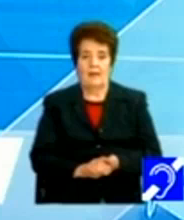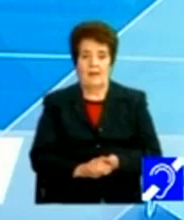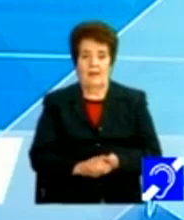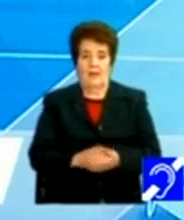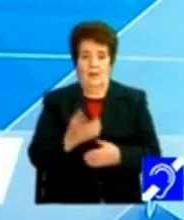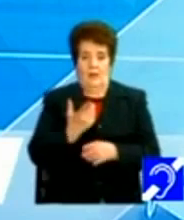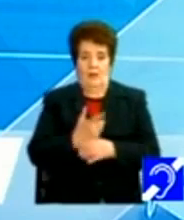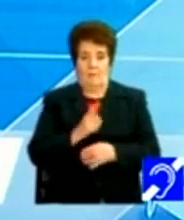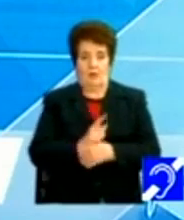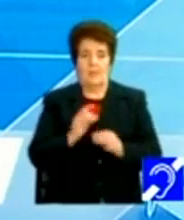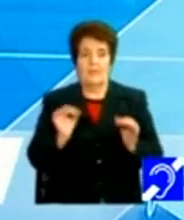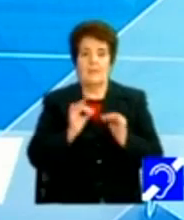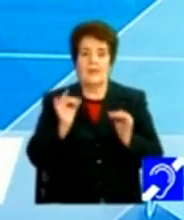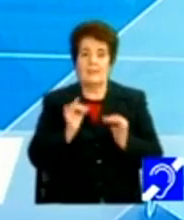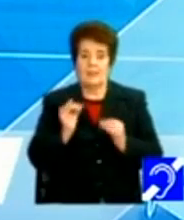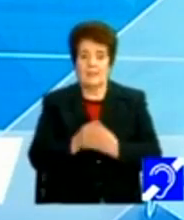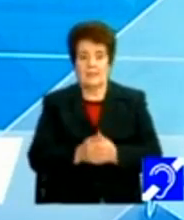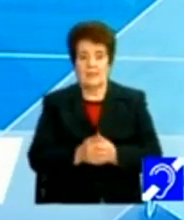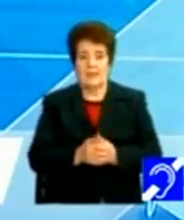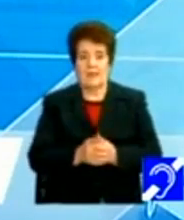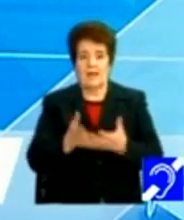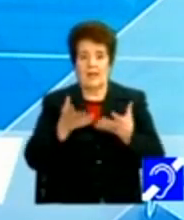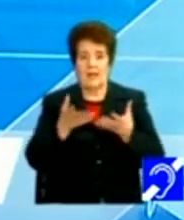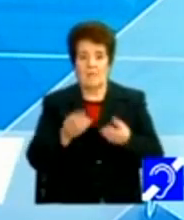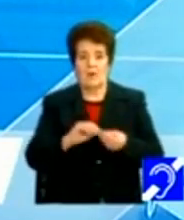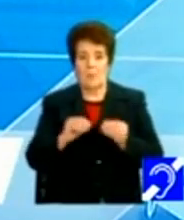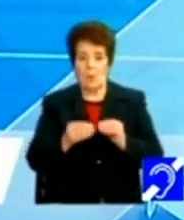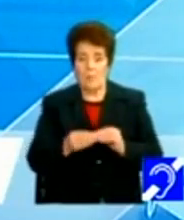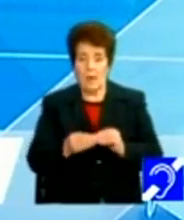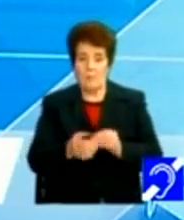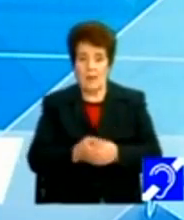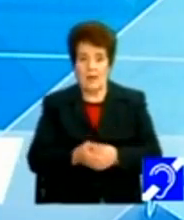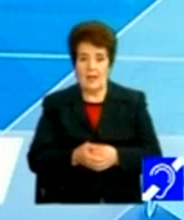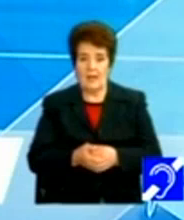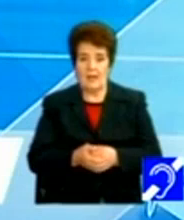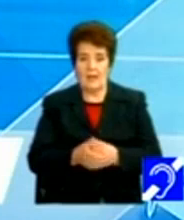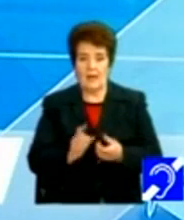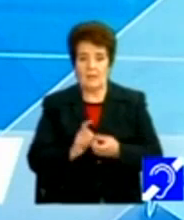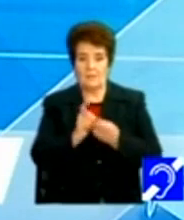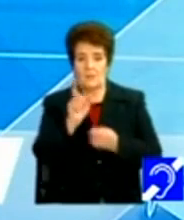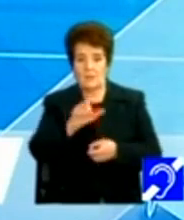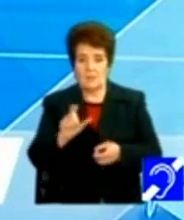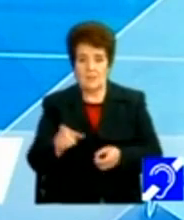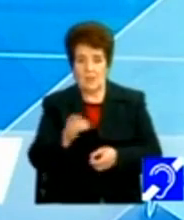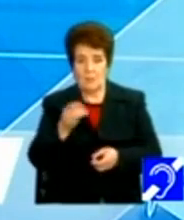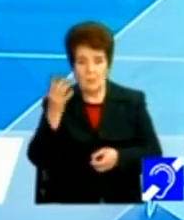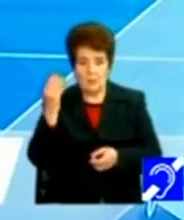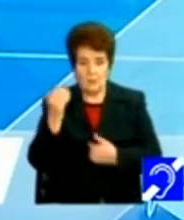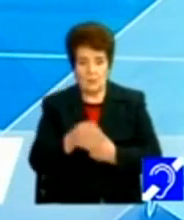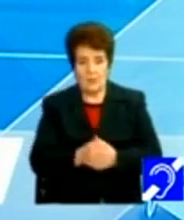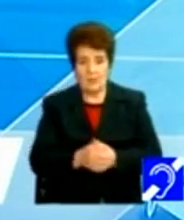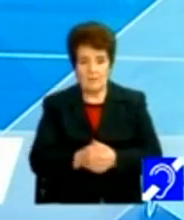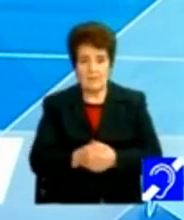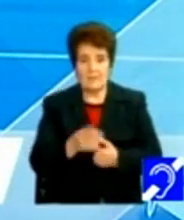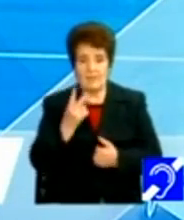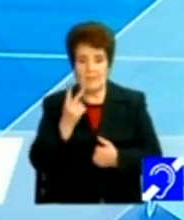foarte interesant, zic eu, și care reflectă problemele, foarte bine reflectă problemele care se confruntă cetățenii Republicii Moldovei. Să